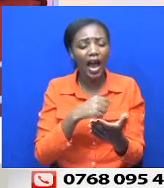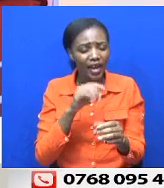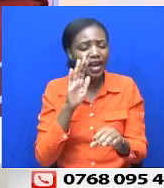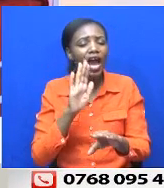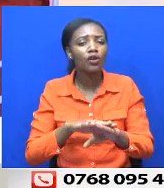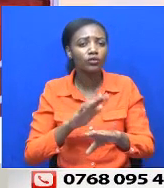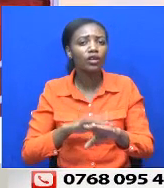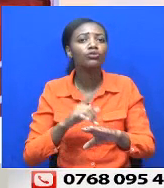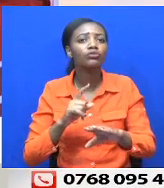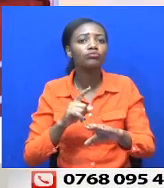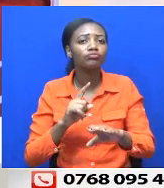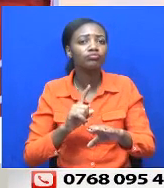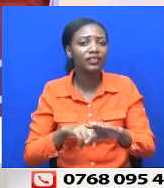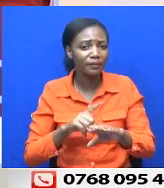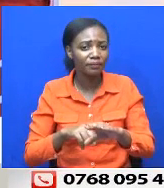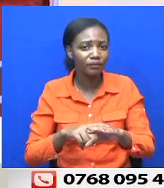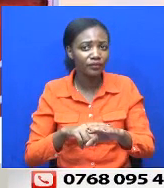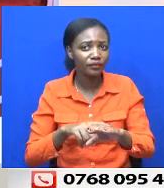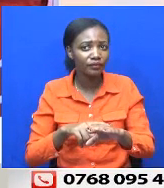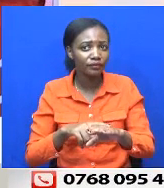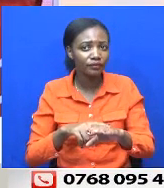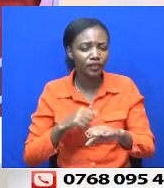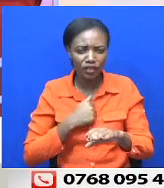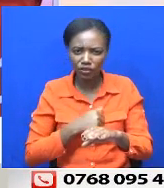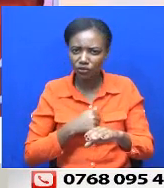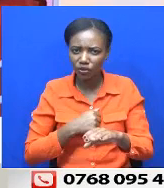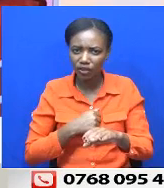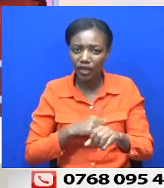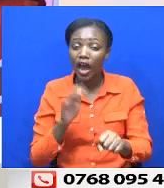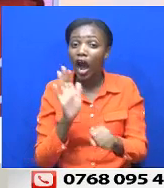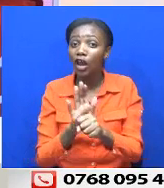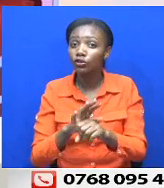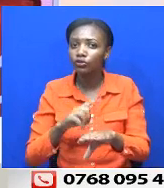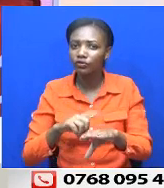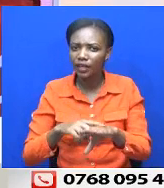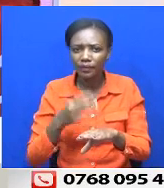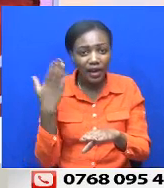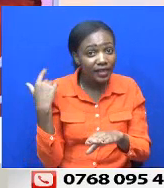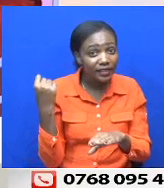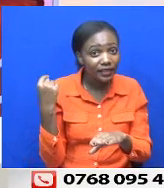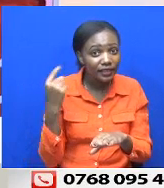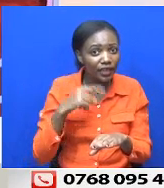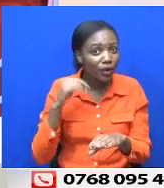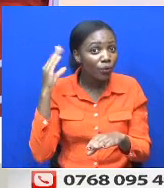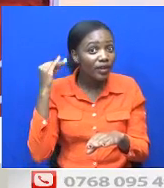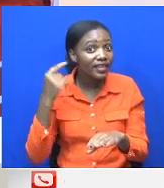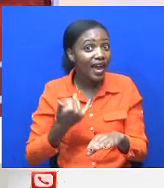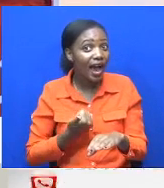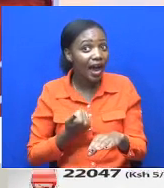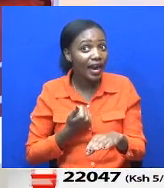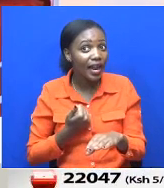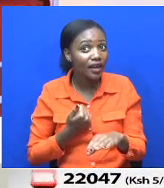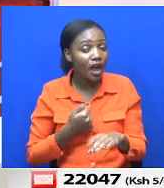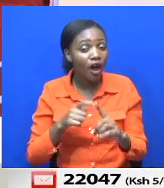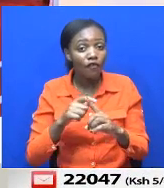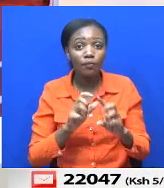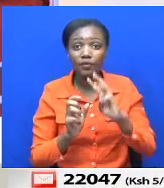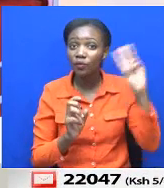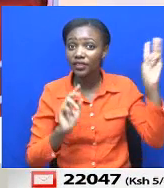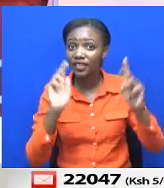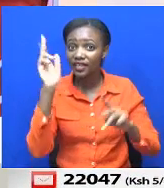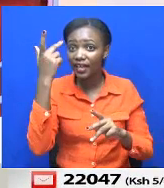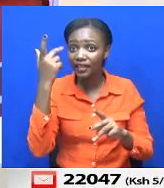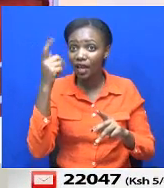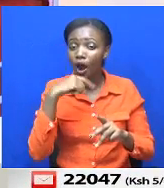hivi vikigonga vichwa vya habari. Hapo juzi tuliona kwamba kuna msichana mwingine maeneo ya Magharibi ambaye alinajisiwa na